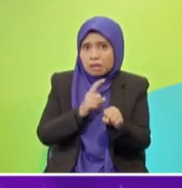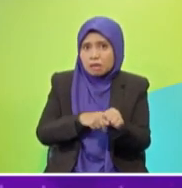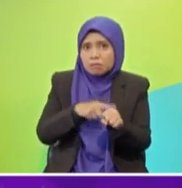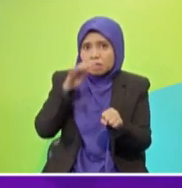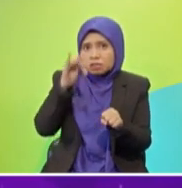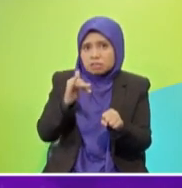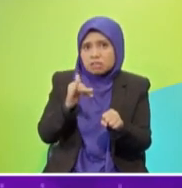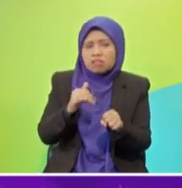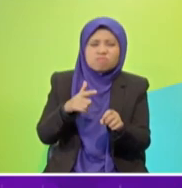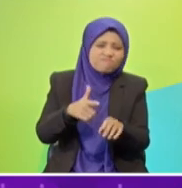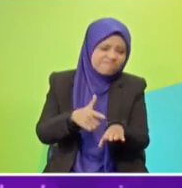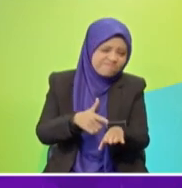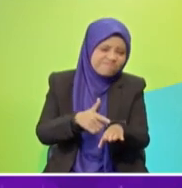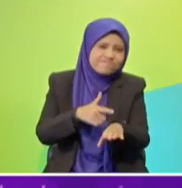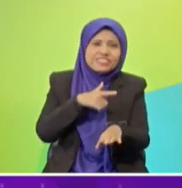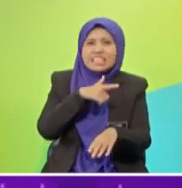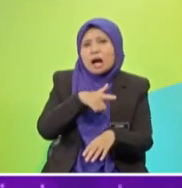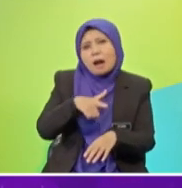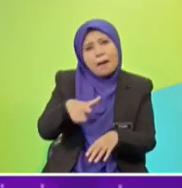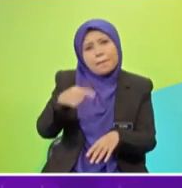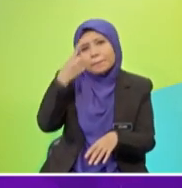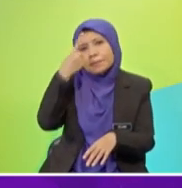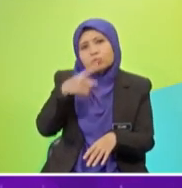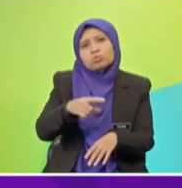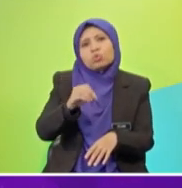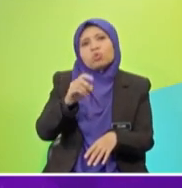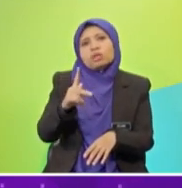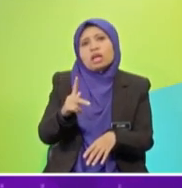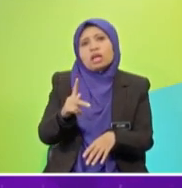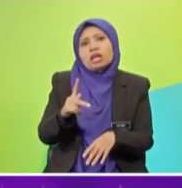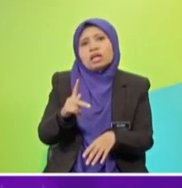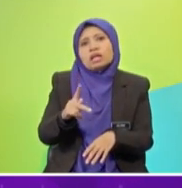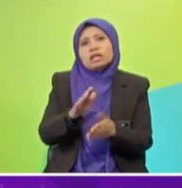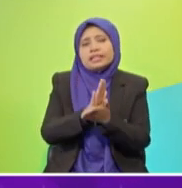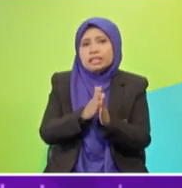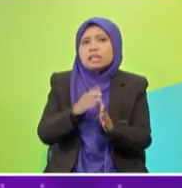contoh dua minggu aku tak sembuh Mesti kena pergi